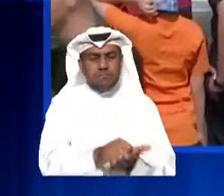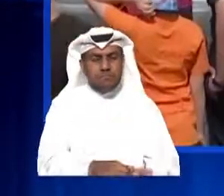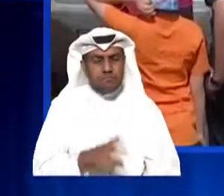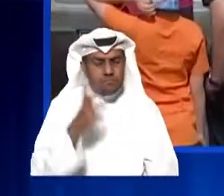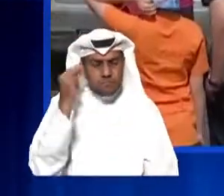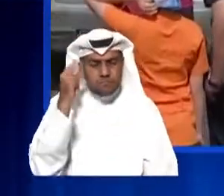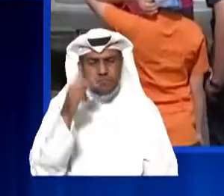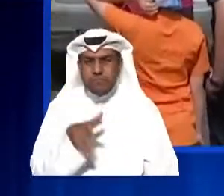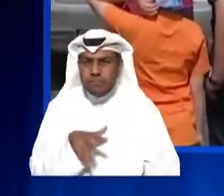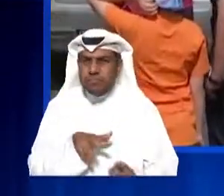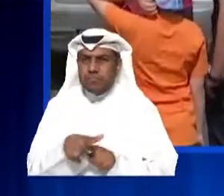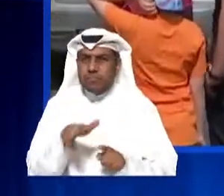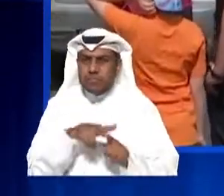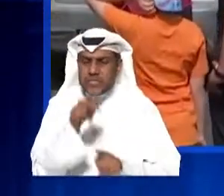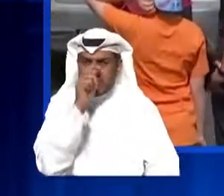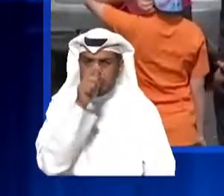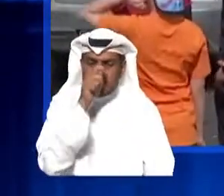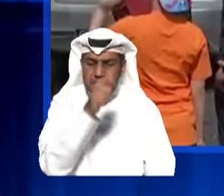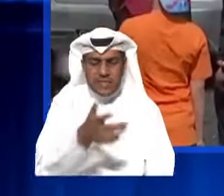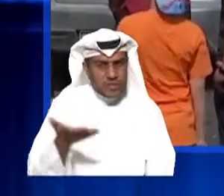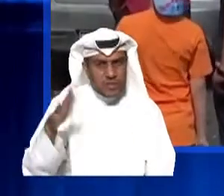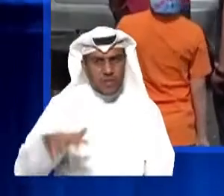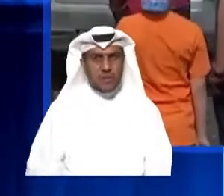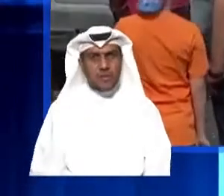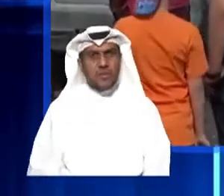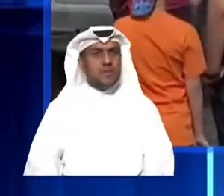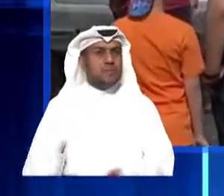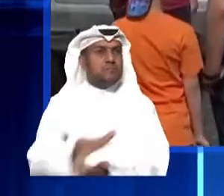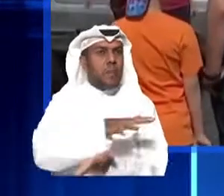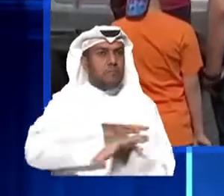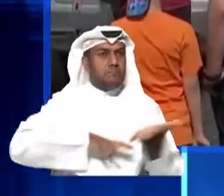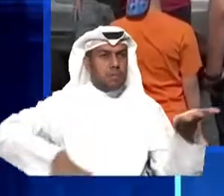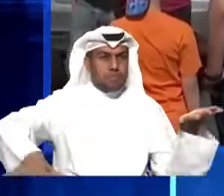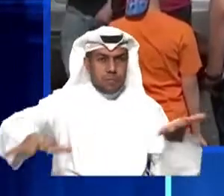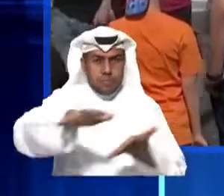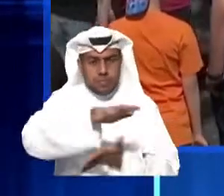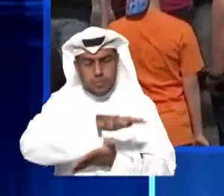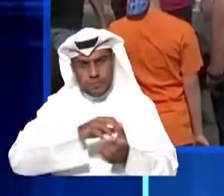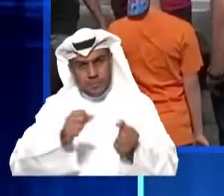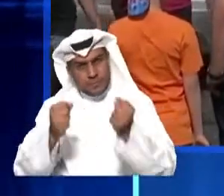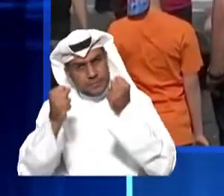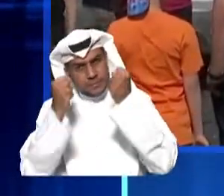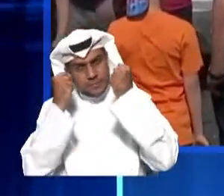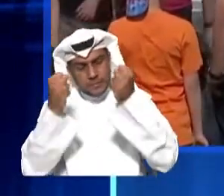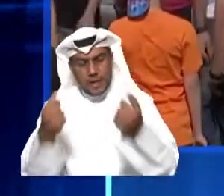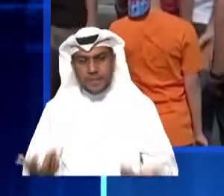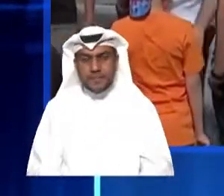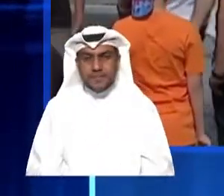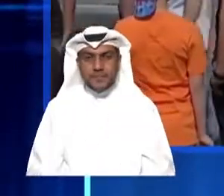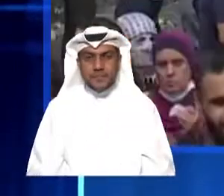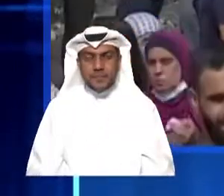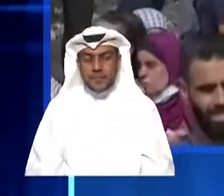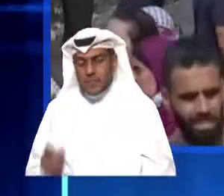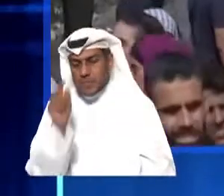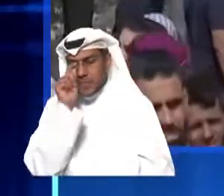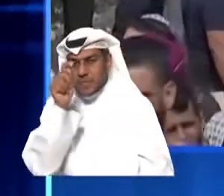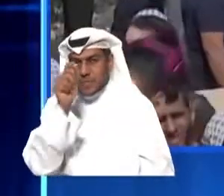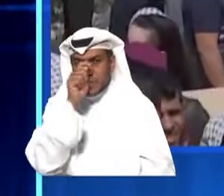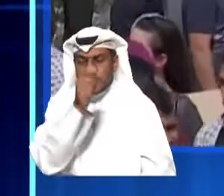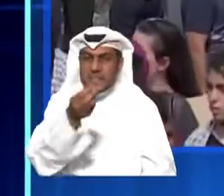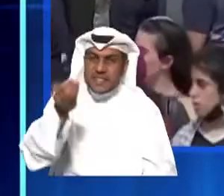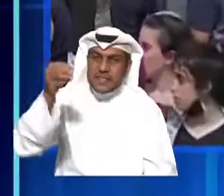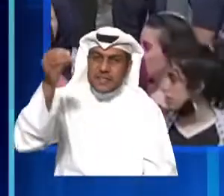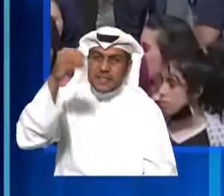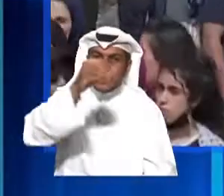المستوطنين والإخلاء الذي تحاصره قوات الاحتلال وقد حولته إلى ثكنة عسكرية مغلقة ودفعت بالمزيد من